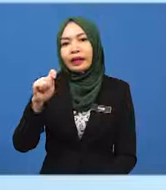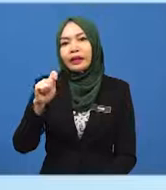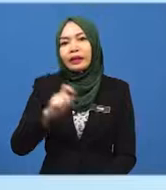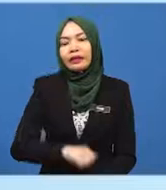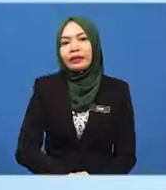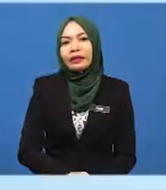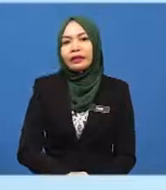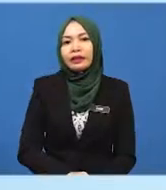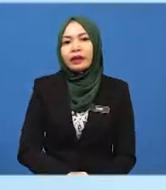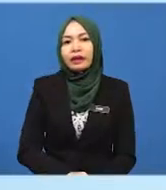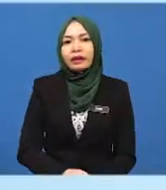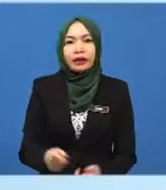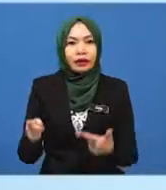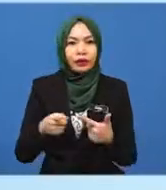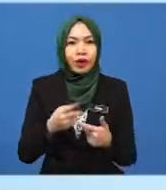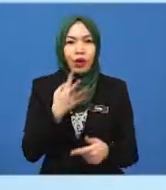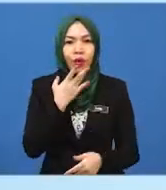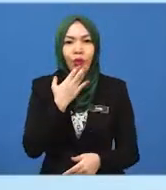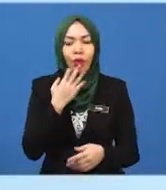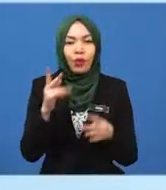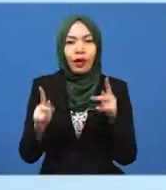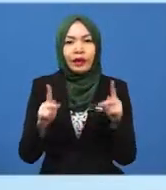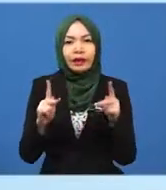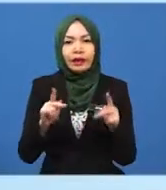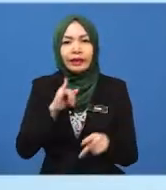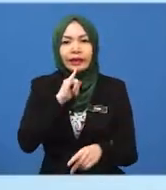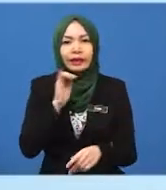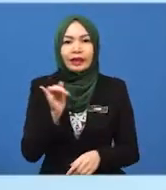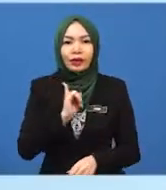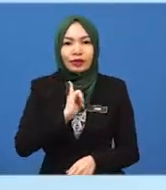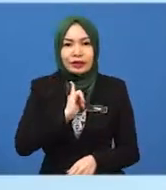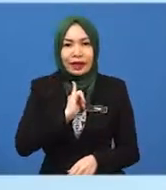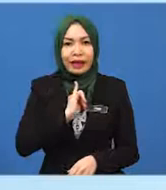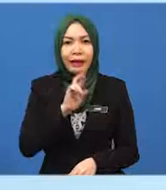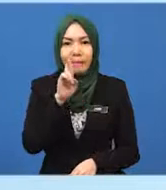warna kereta ibu saya adalah merah.